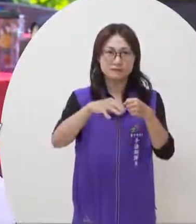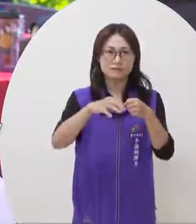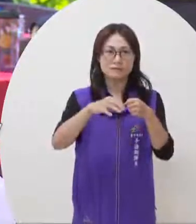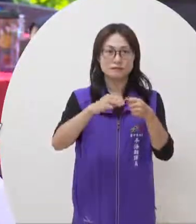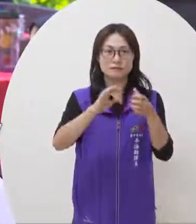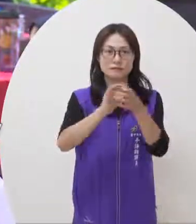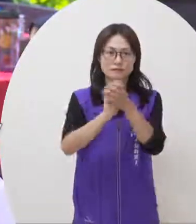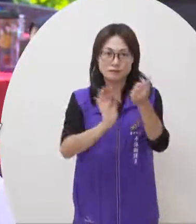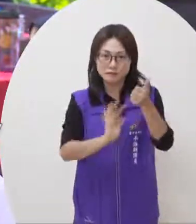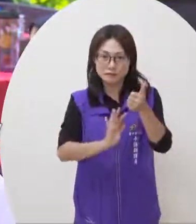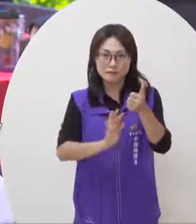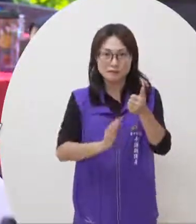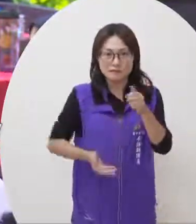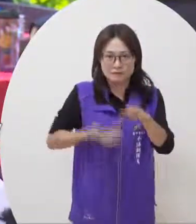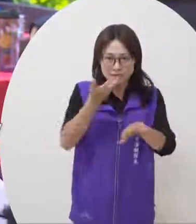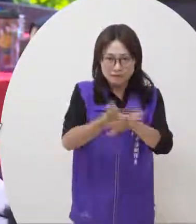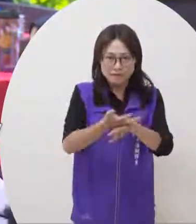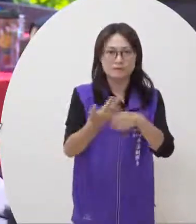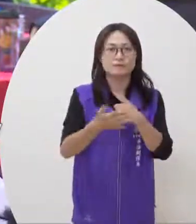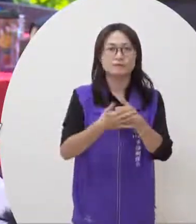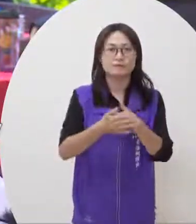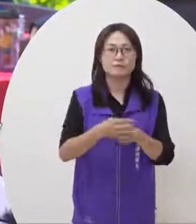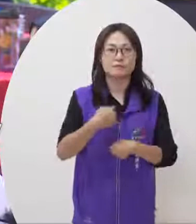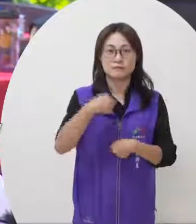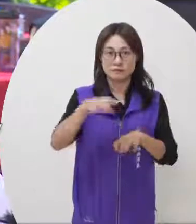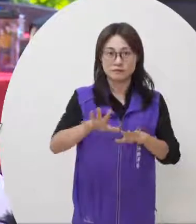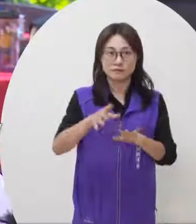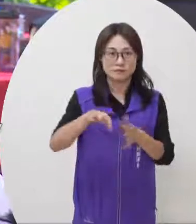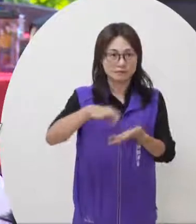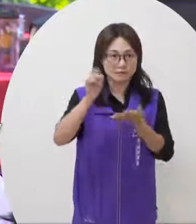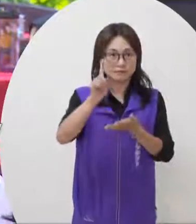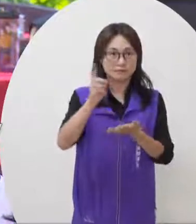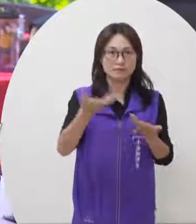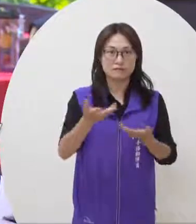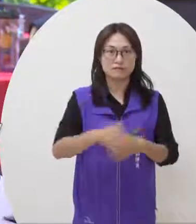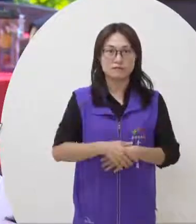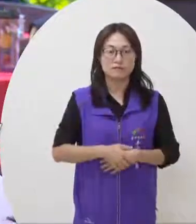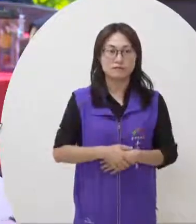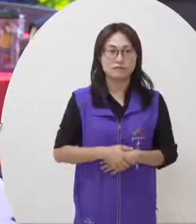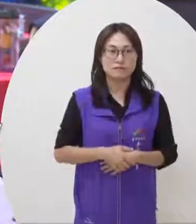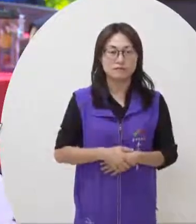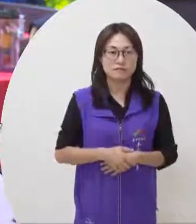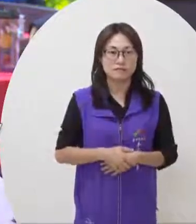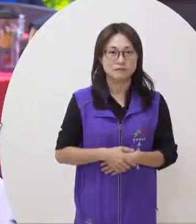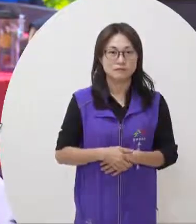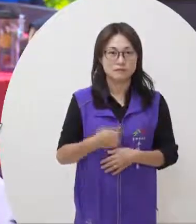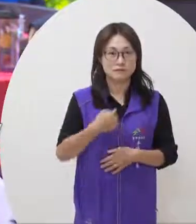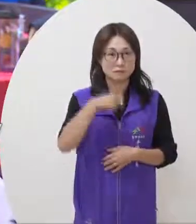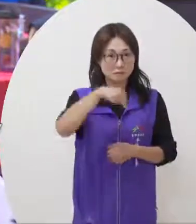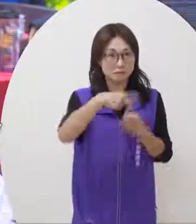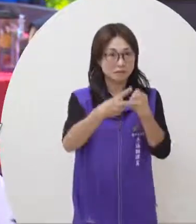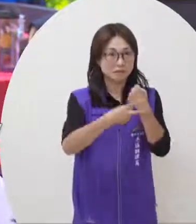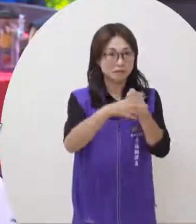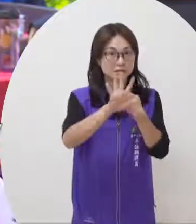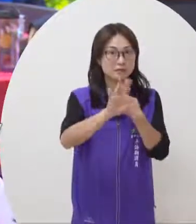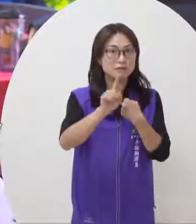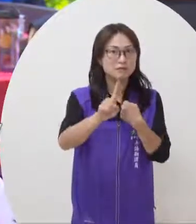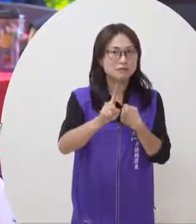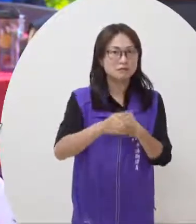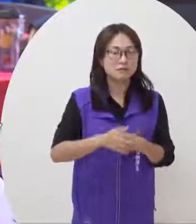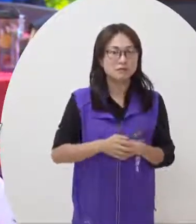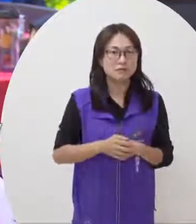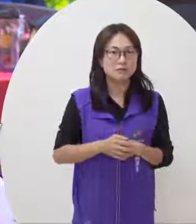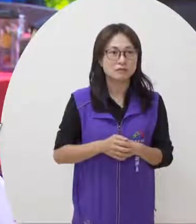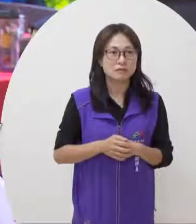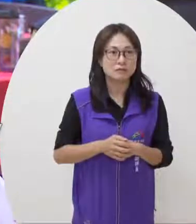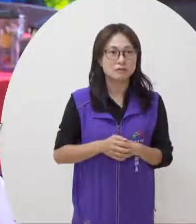着咱市政府付出啦吼，啊，而且我则有一个建议，就是讲吼。我林处理啊，有一个13公纳古塔吼，啊，即嘛